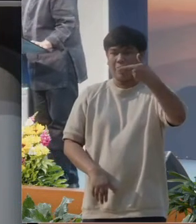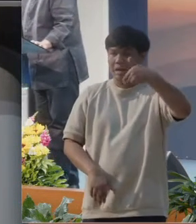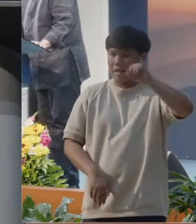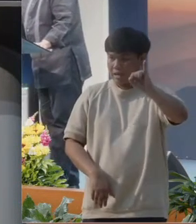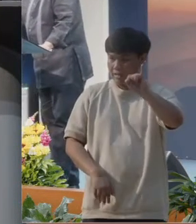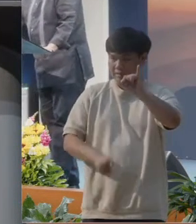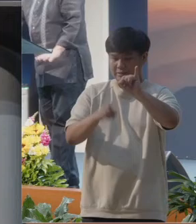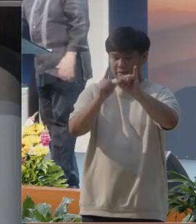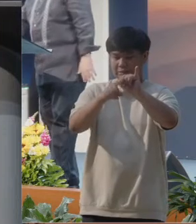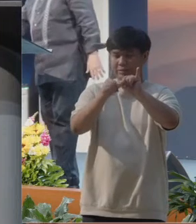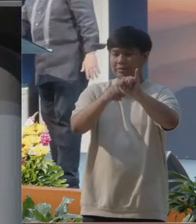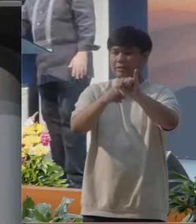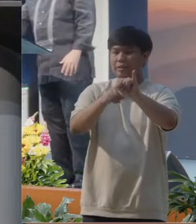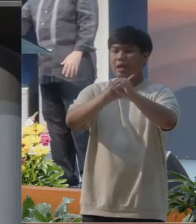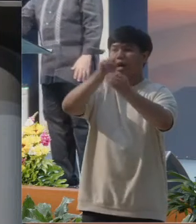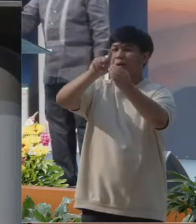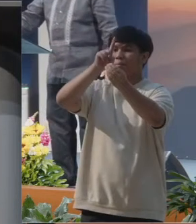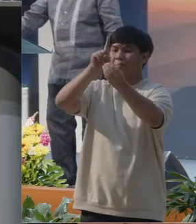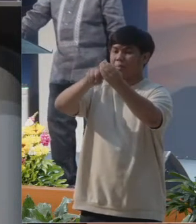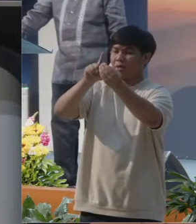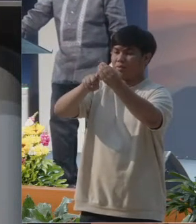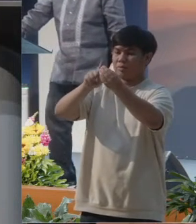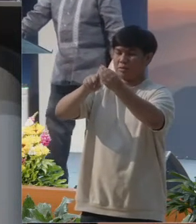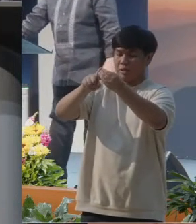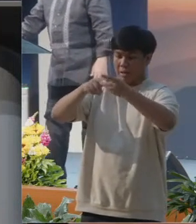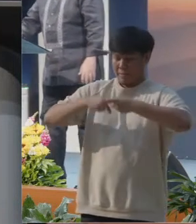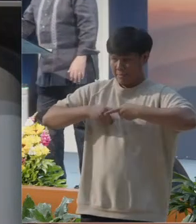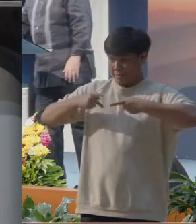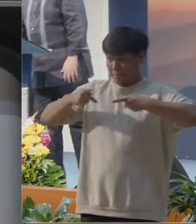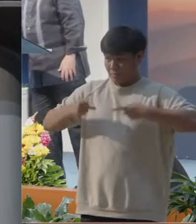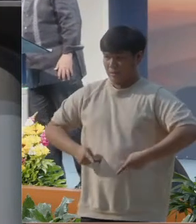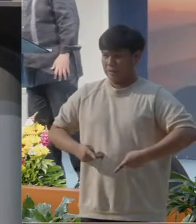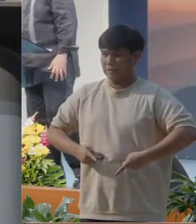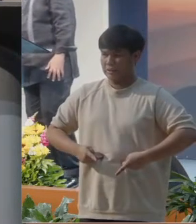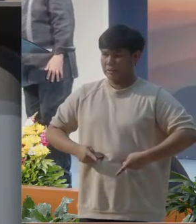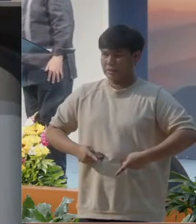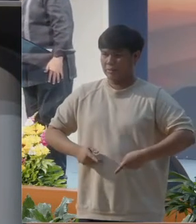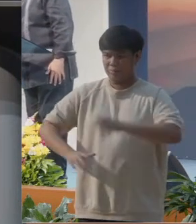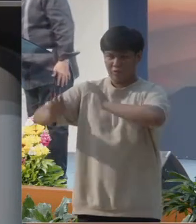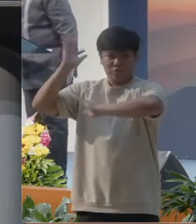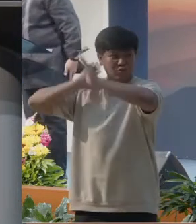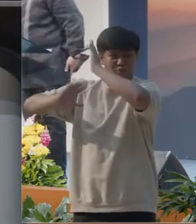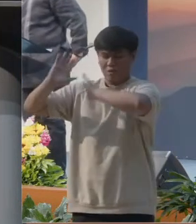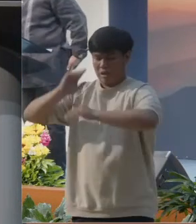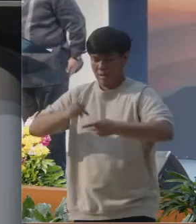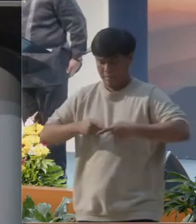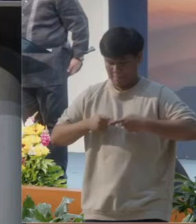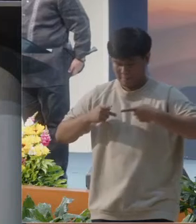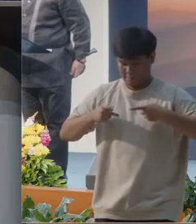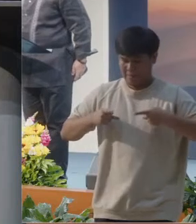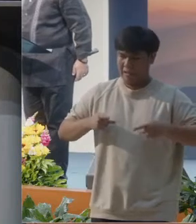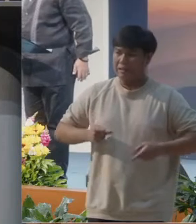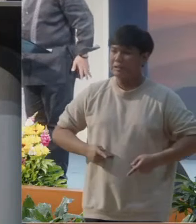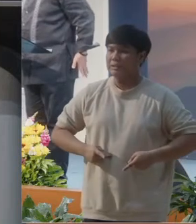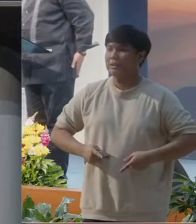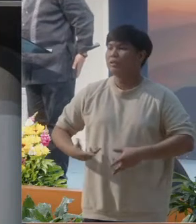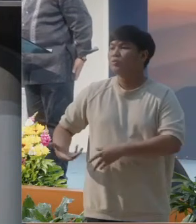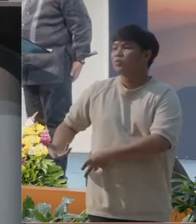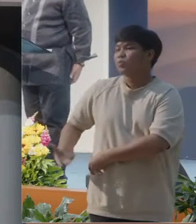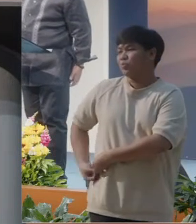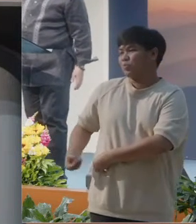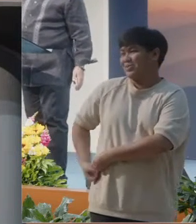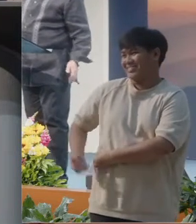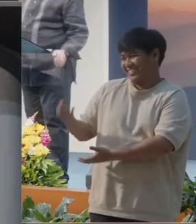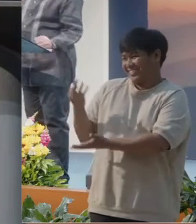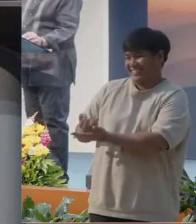2. Ito po'y patungkol sa mga likong mga pari, mga corrupt priests. Ano po ang ginawa